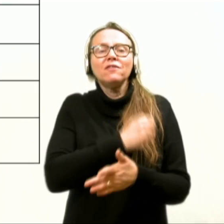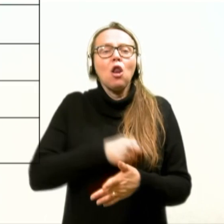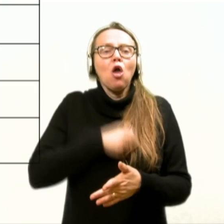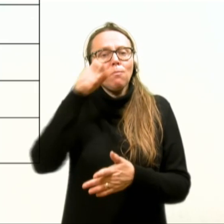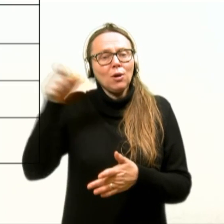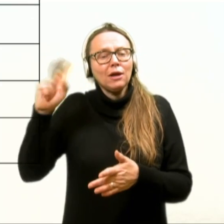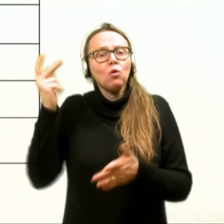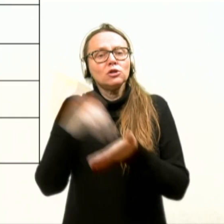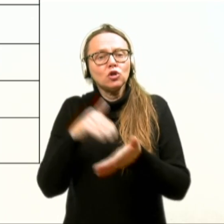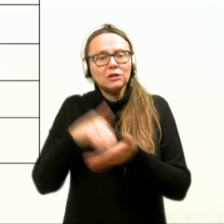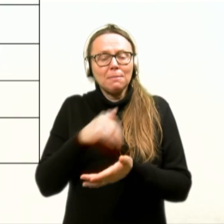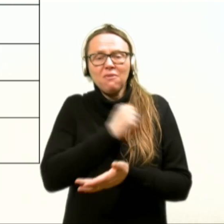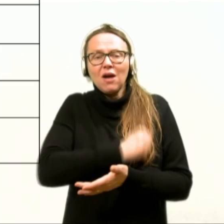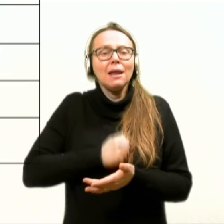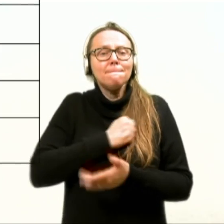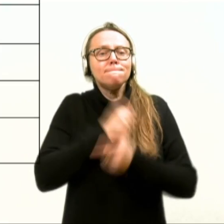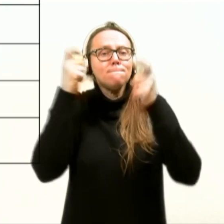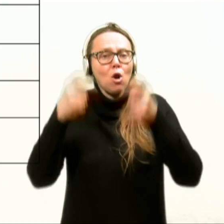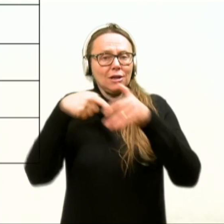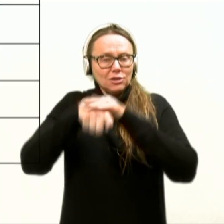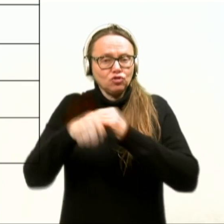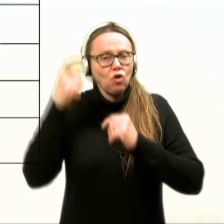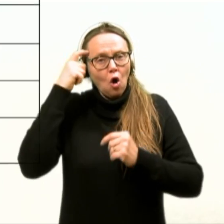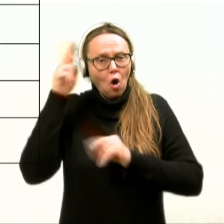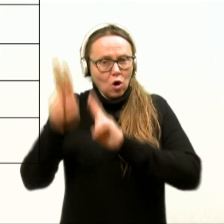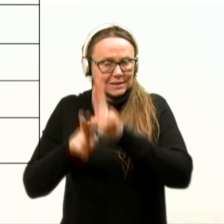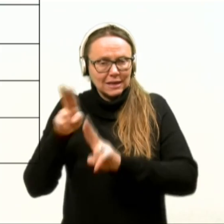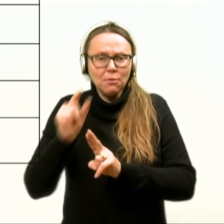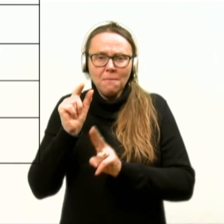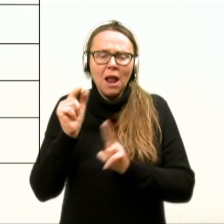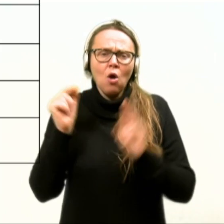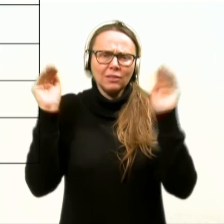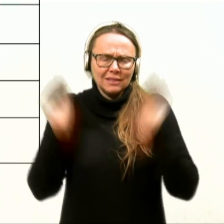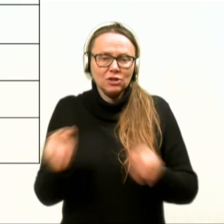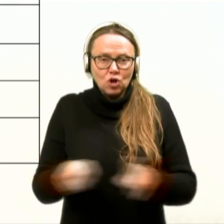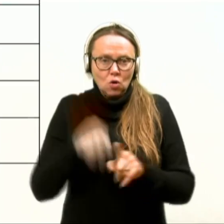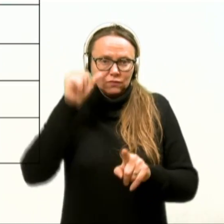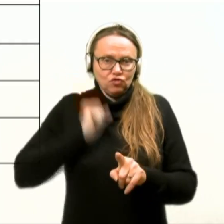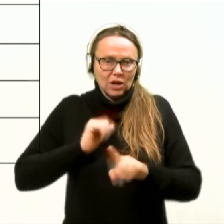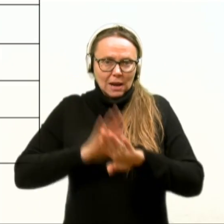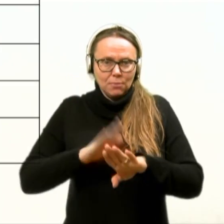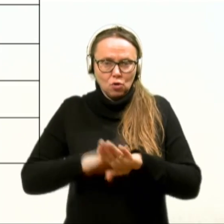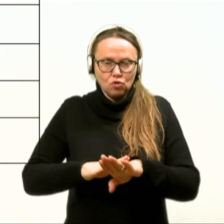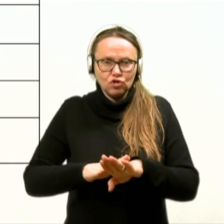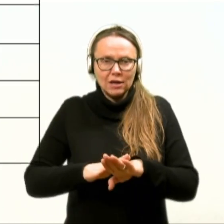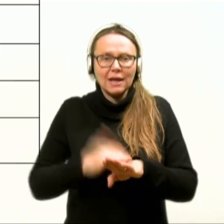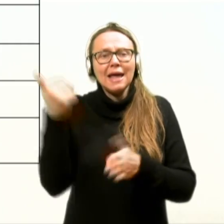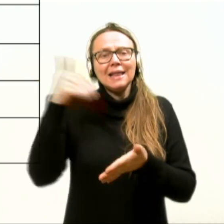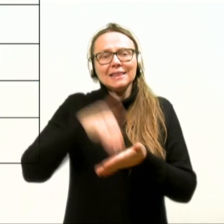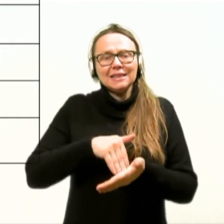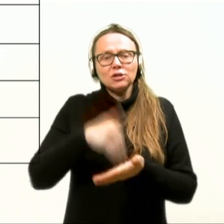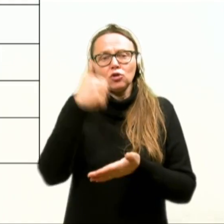ki pa so potrebovali bolniško oskrbo, pa je danes nekoliko nižje, kot smo poročali včeraj, in sicer znaša